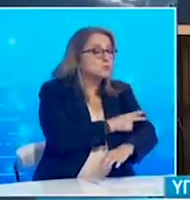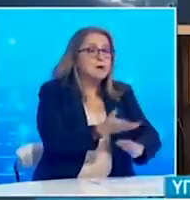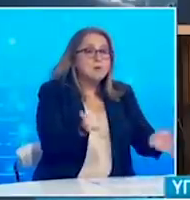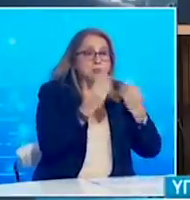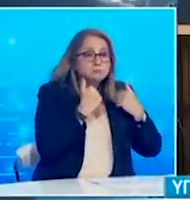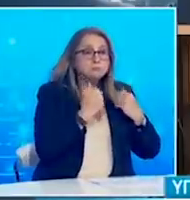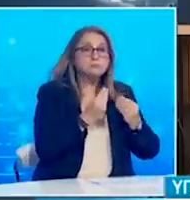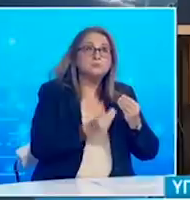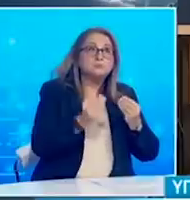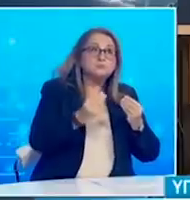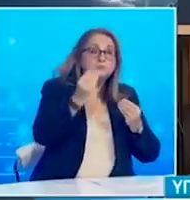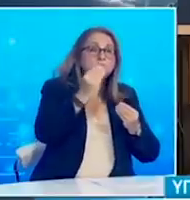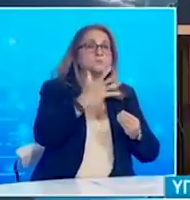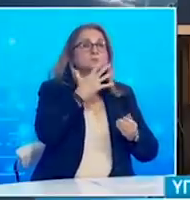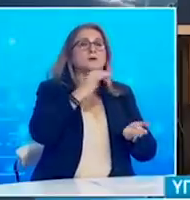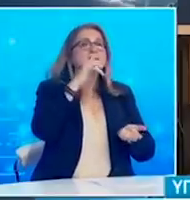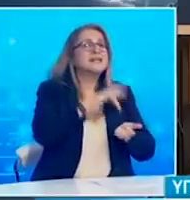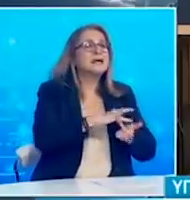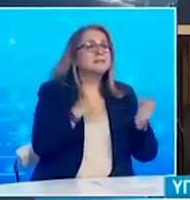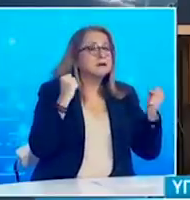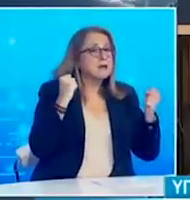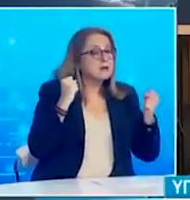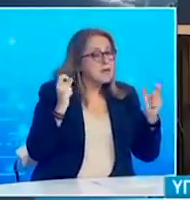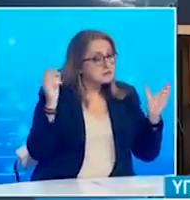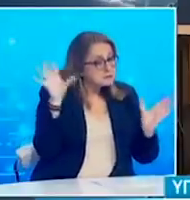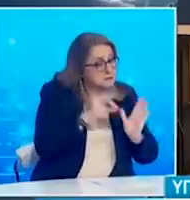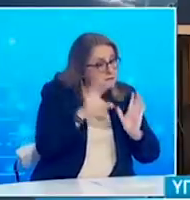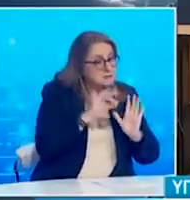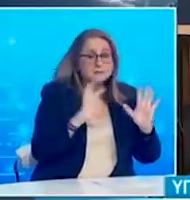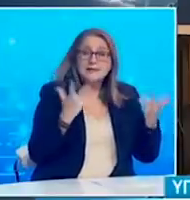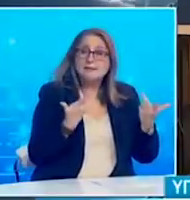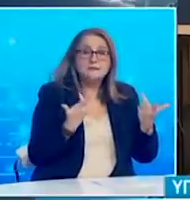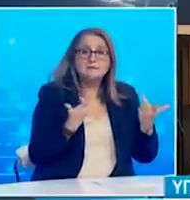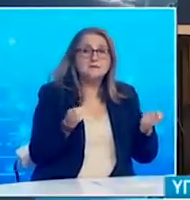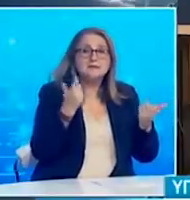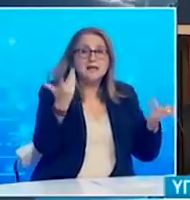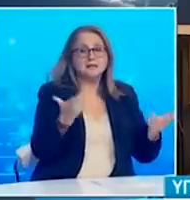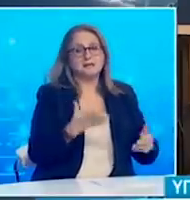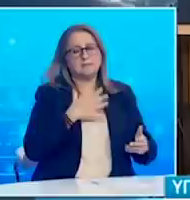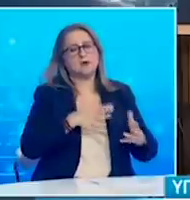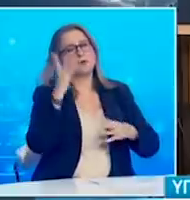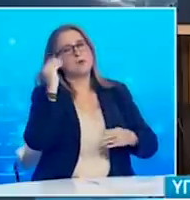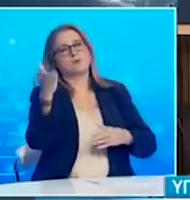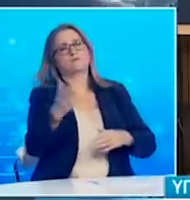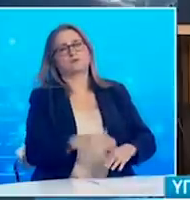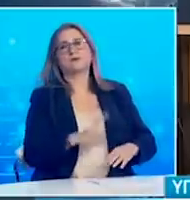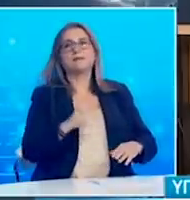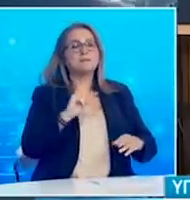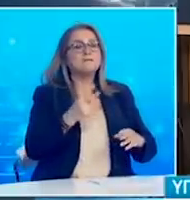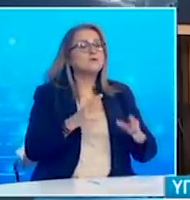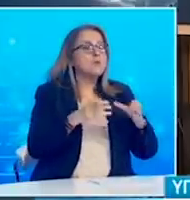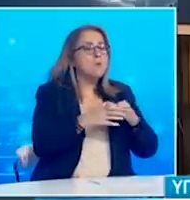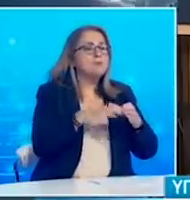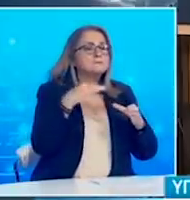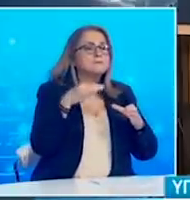να αναλάβει ρόλο στο δεύτερο κύμα της πανδημίας και τι έχετε κάνει για να προφυλάξετε τις ευπαθείς ομάδες